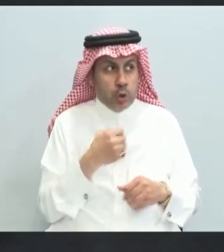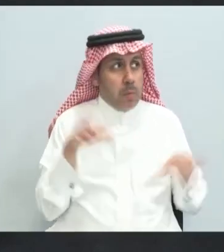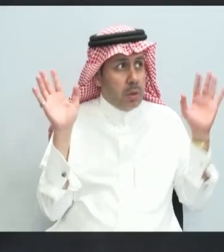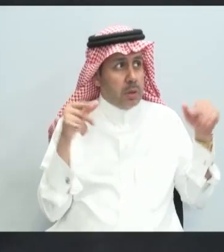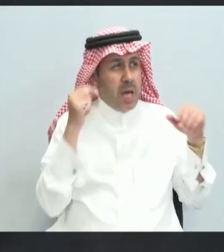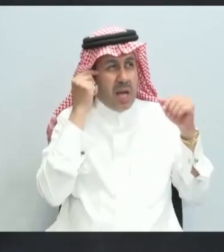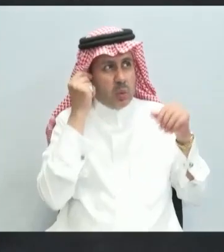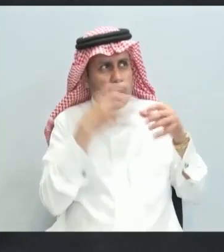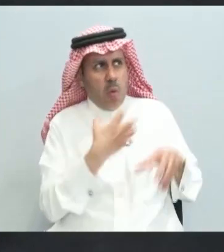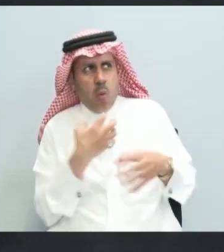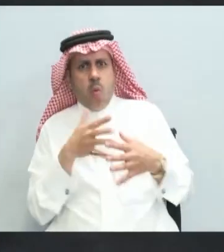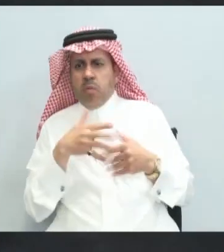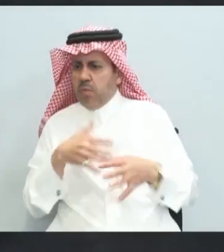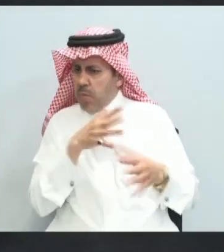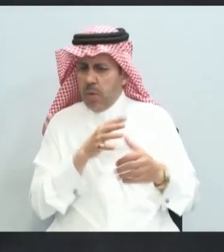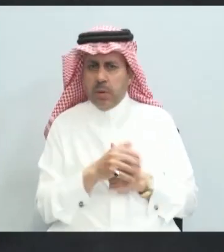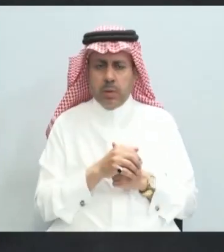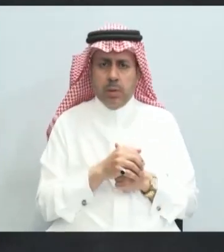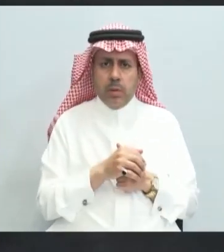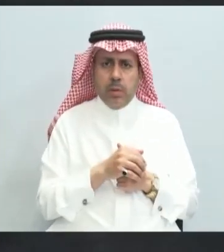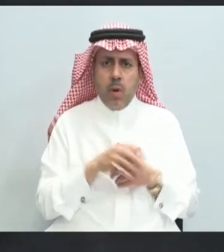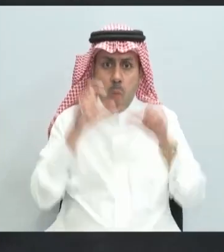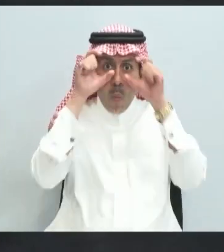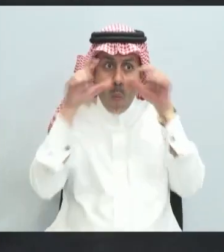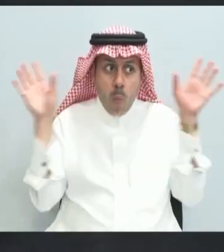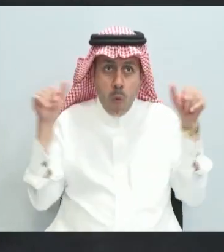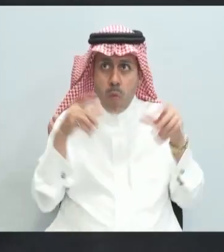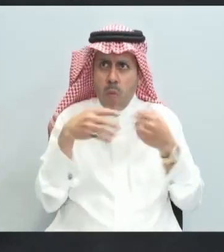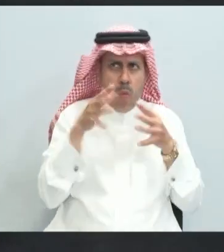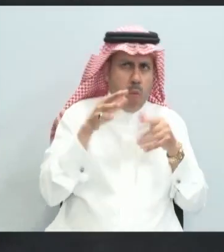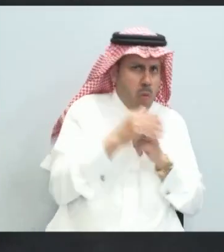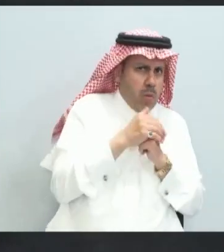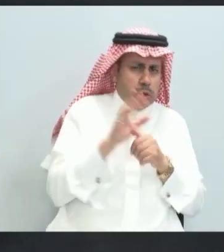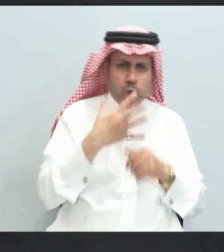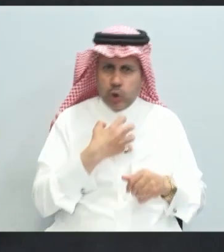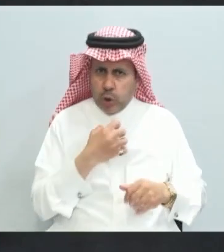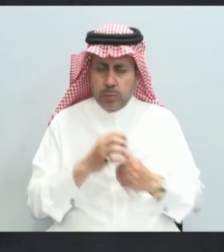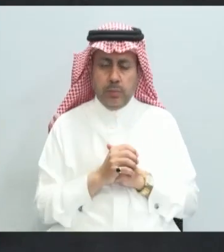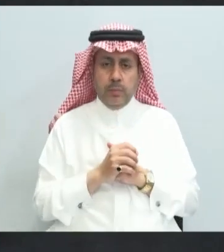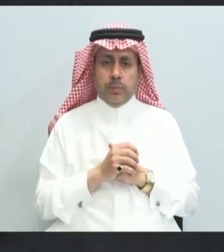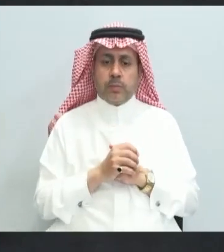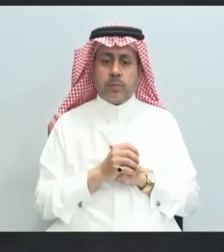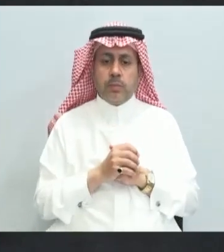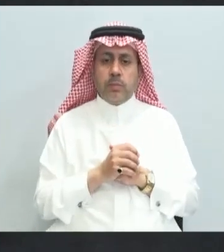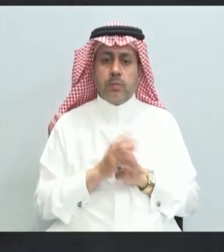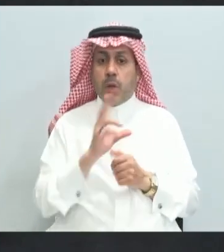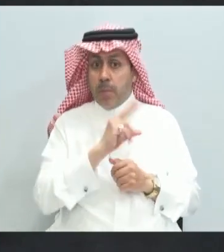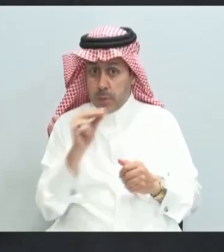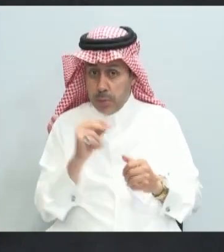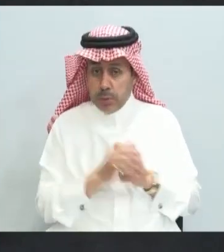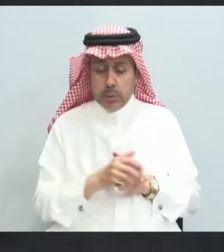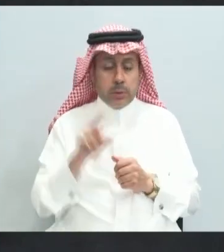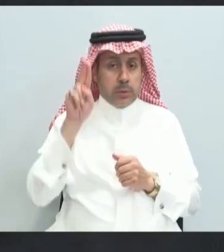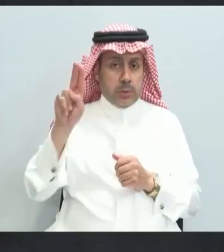إما بالغراب أو الوم، هو يقاس عليه من تشاءم به. أحسنتم، يقاس عليه من